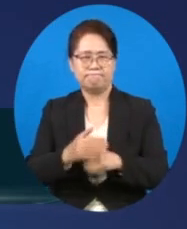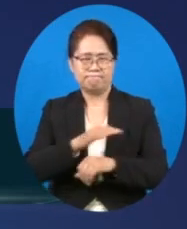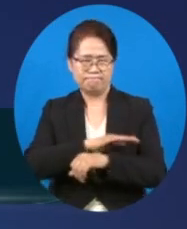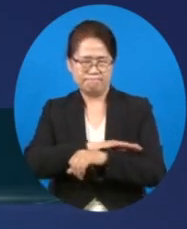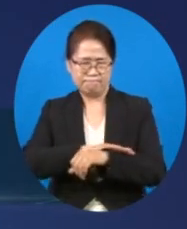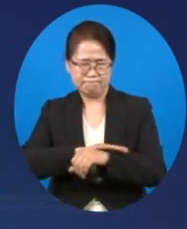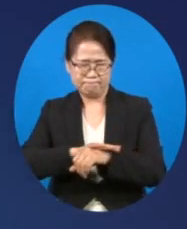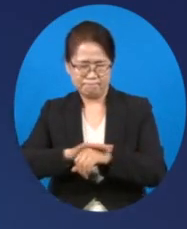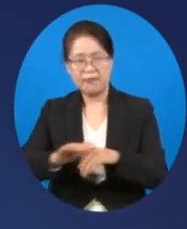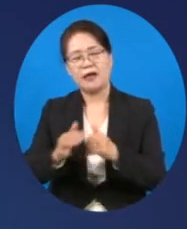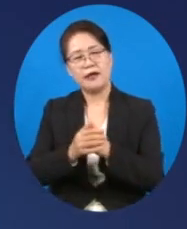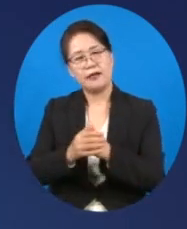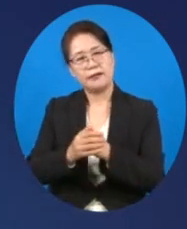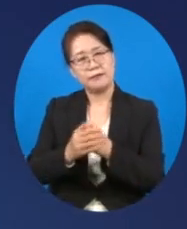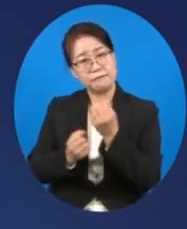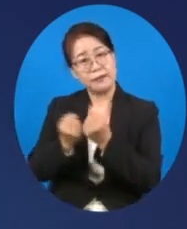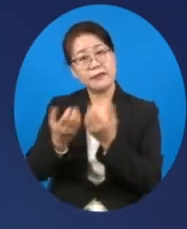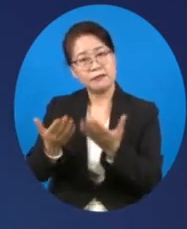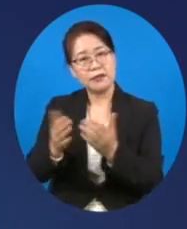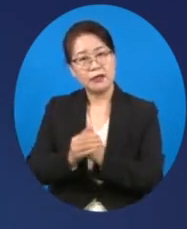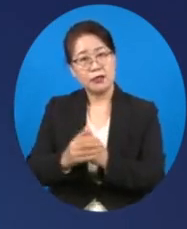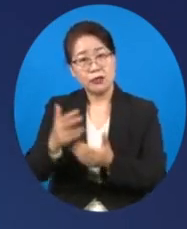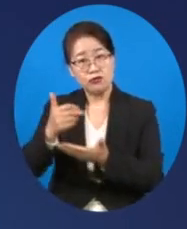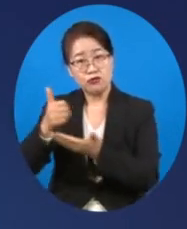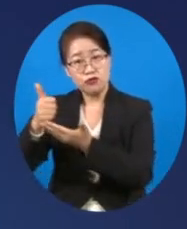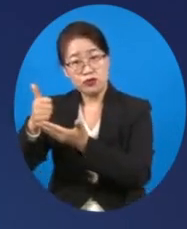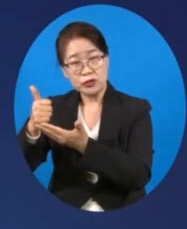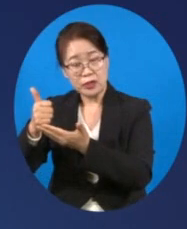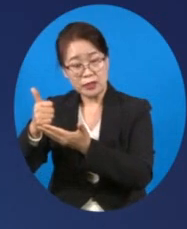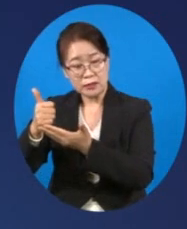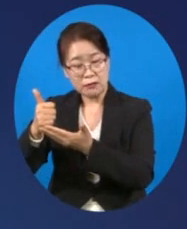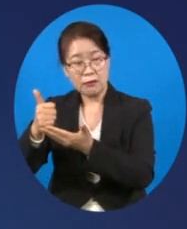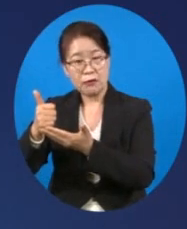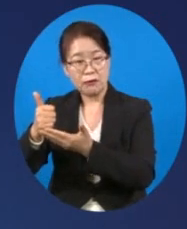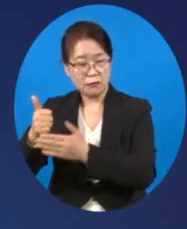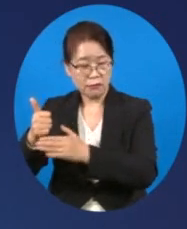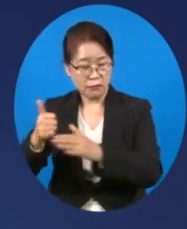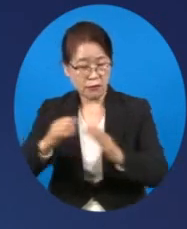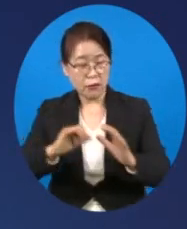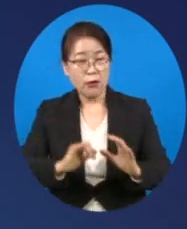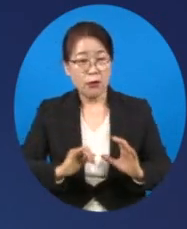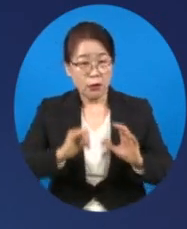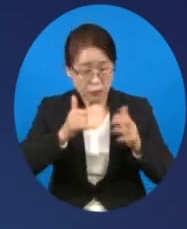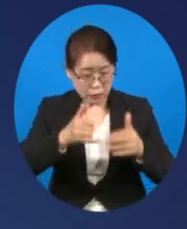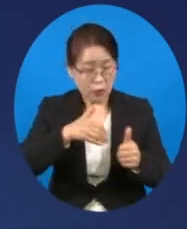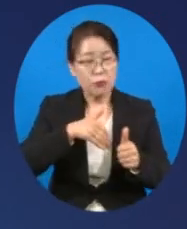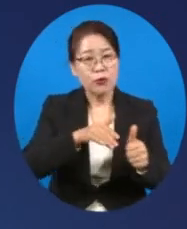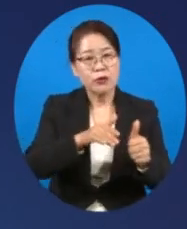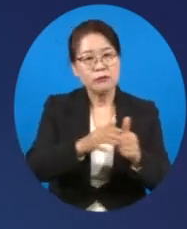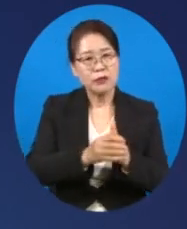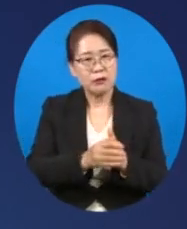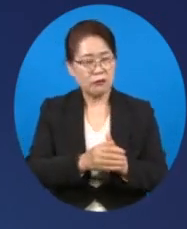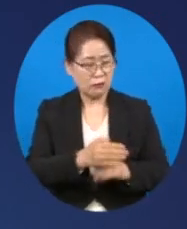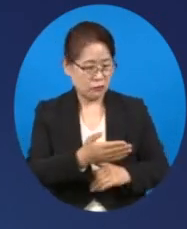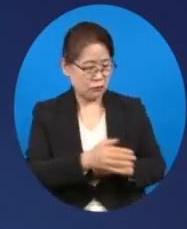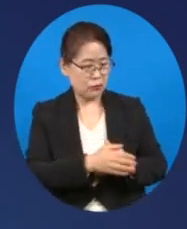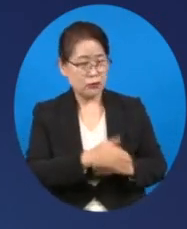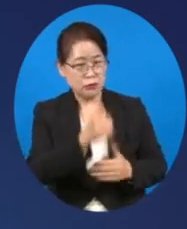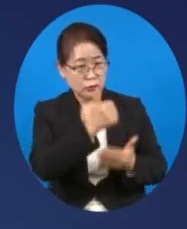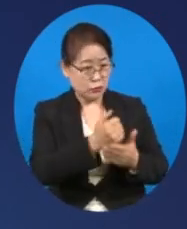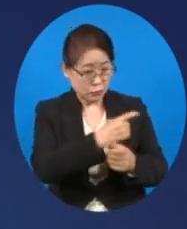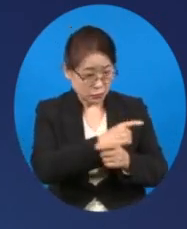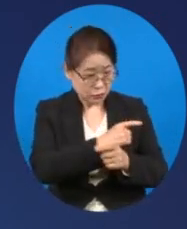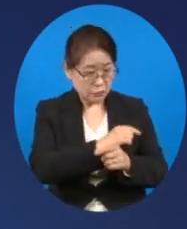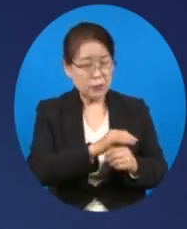말이에요 주님은 우리를이 세상에 보내시면서 스스로 누군가에 대해서 당신은 이제 용서